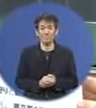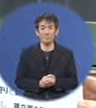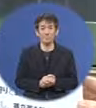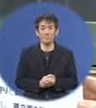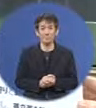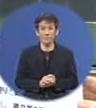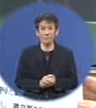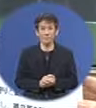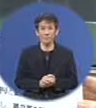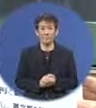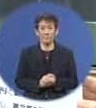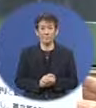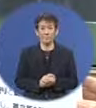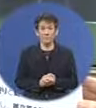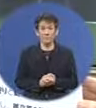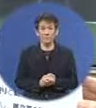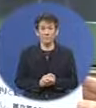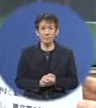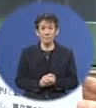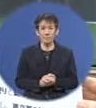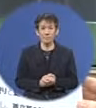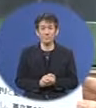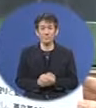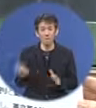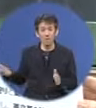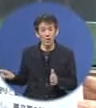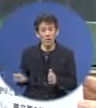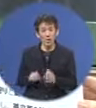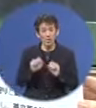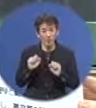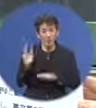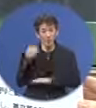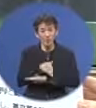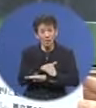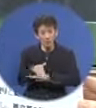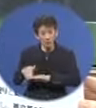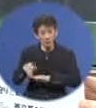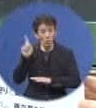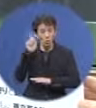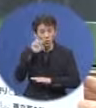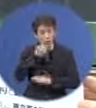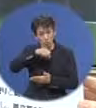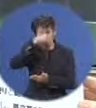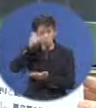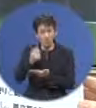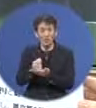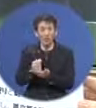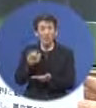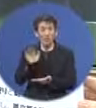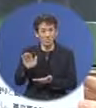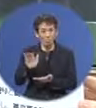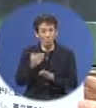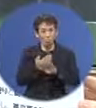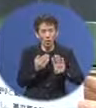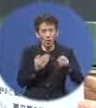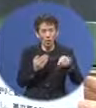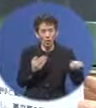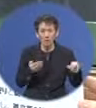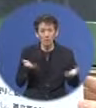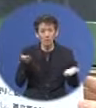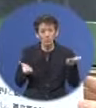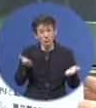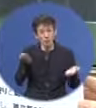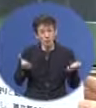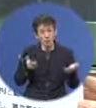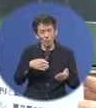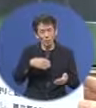どちらかというと今まで、やってきた政策が、割合うまくいってる、各県の中でもなかな